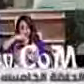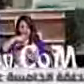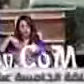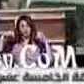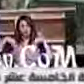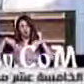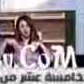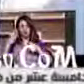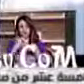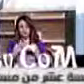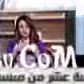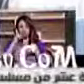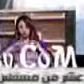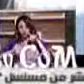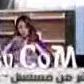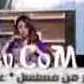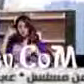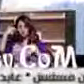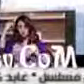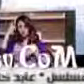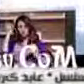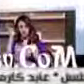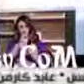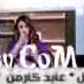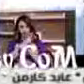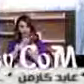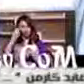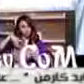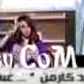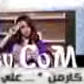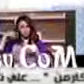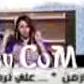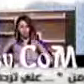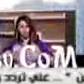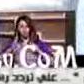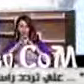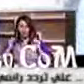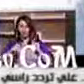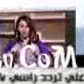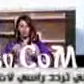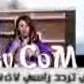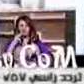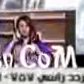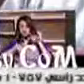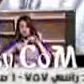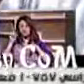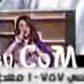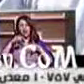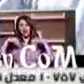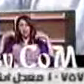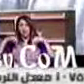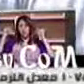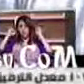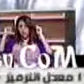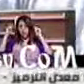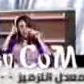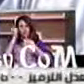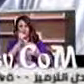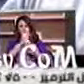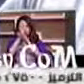الى المجهول احنا النهارده بنعبر عن راينا والناس برض الثانيه تعبر الرايه مافيش مشاكل خالص دون ما عنف دي اللي بنتمناه دون ما عنف